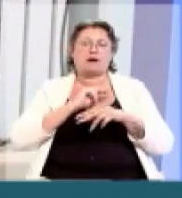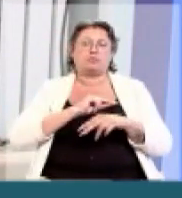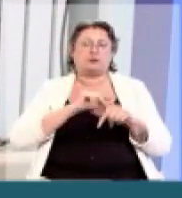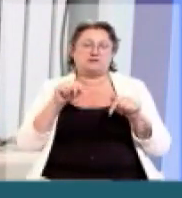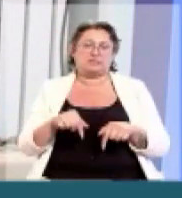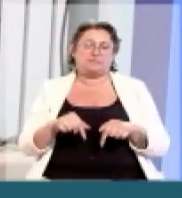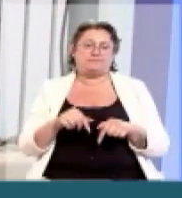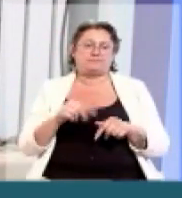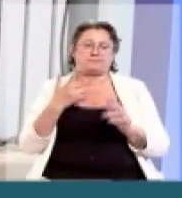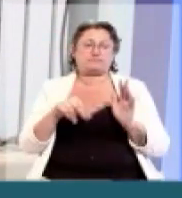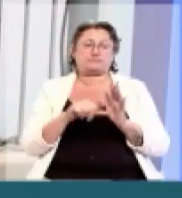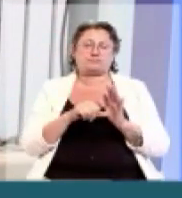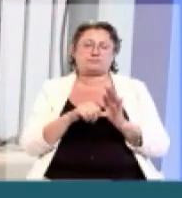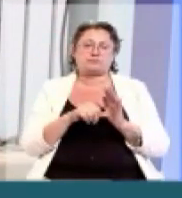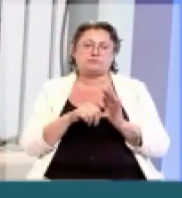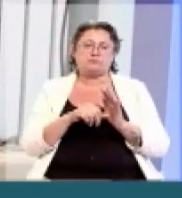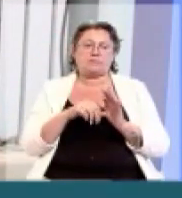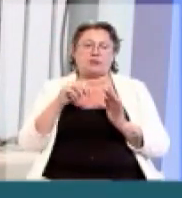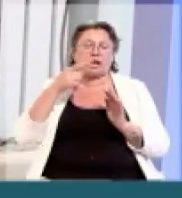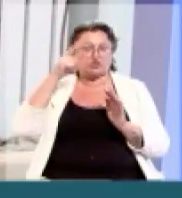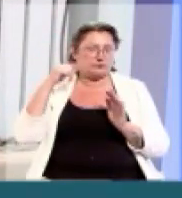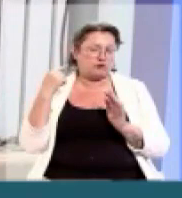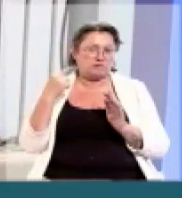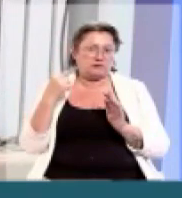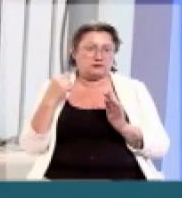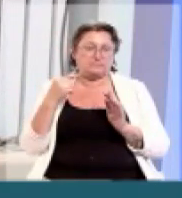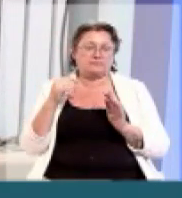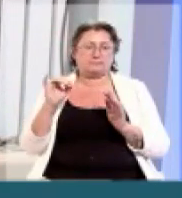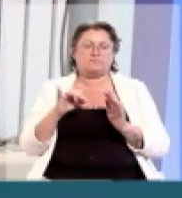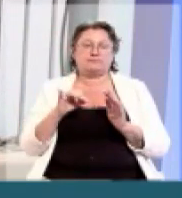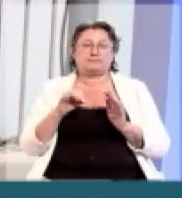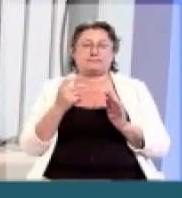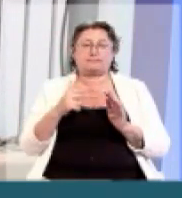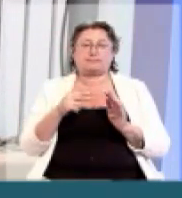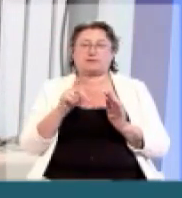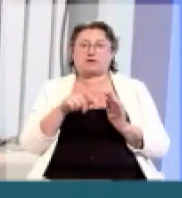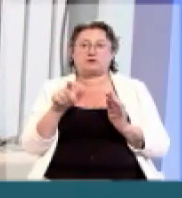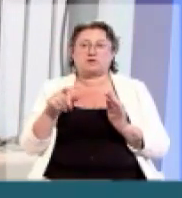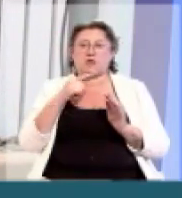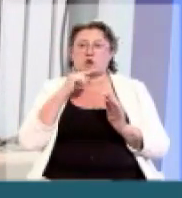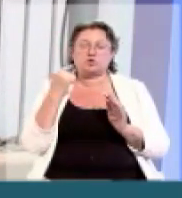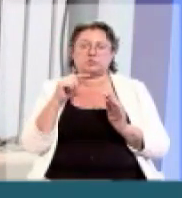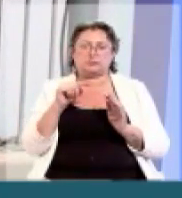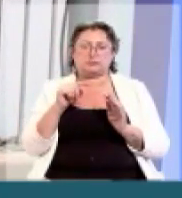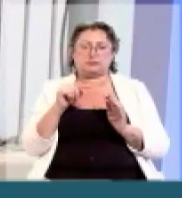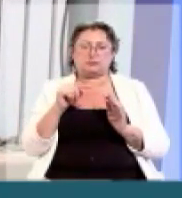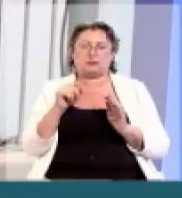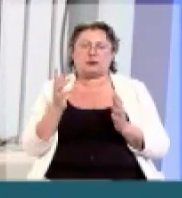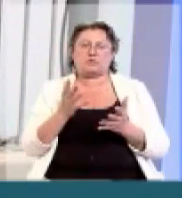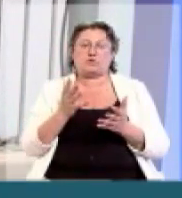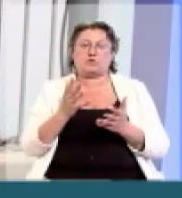трудовую деятельность, 36 граждан Азербайджана и 30 граждан Российской Федерации,